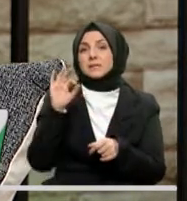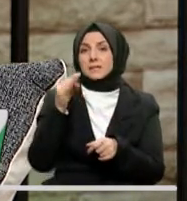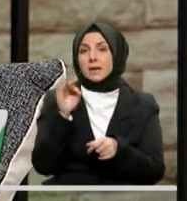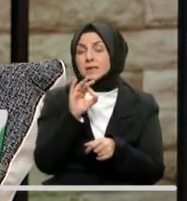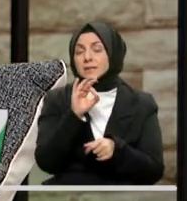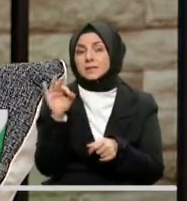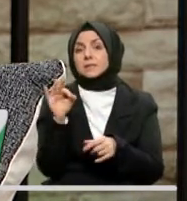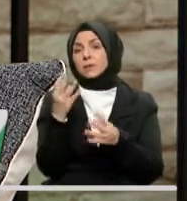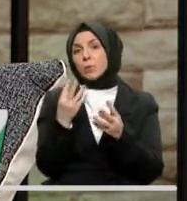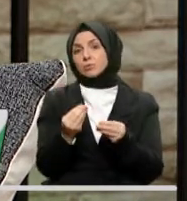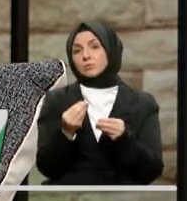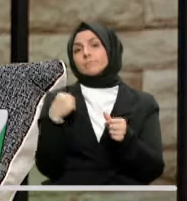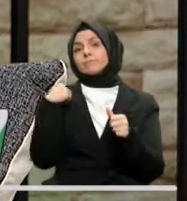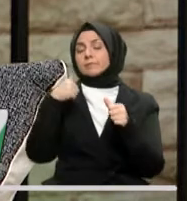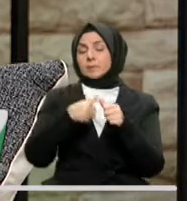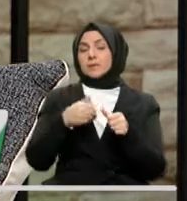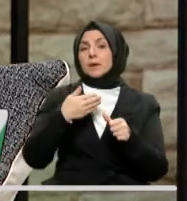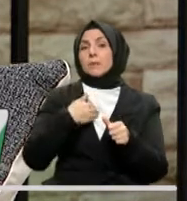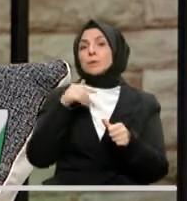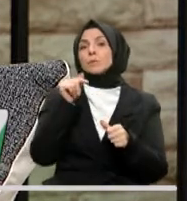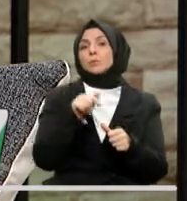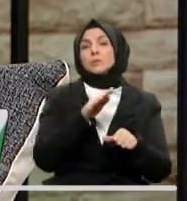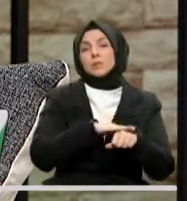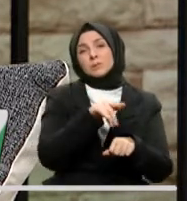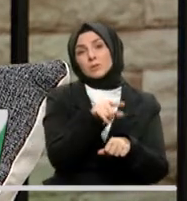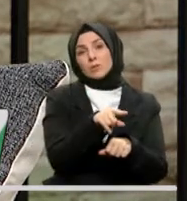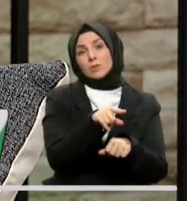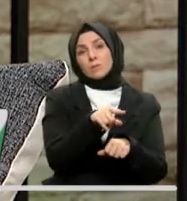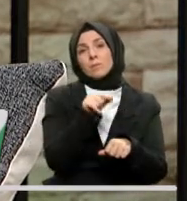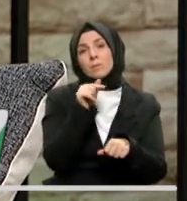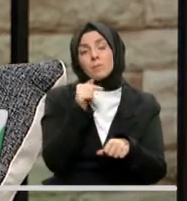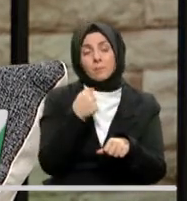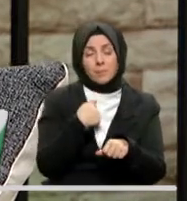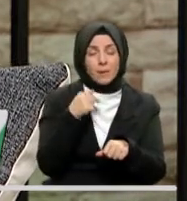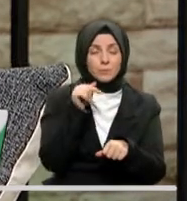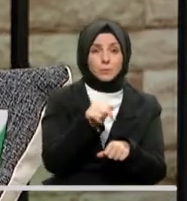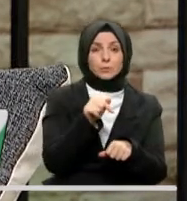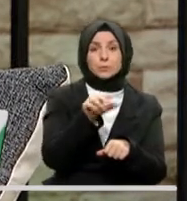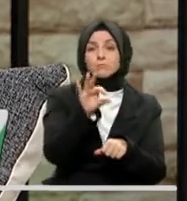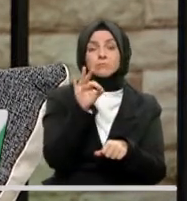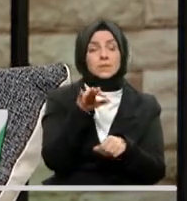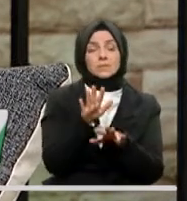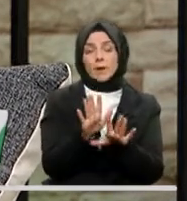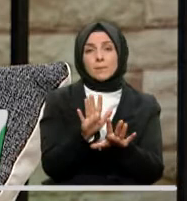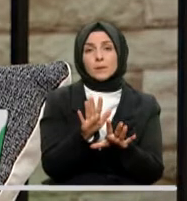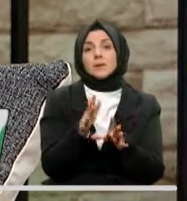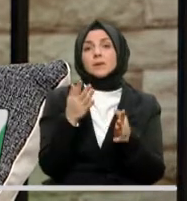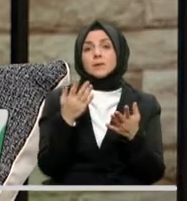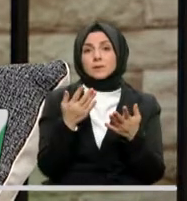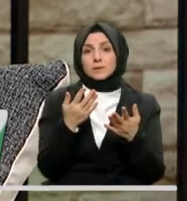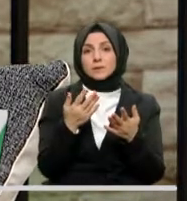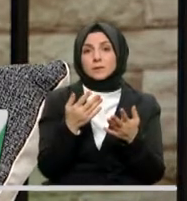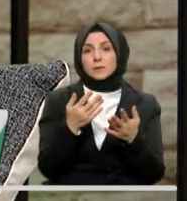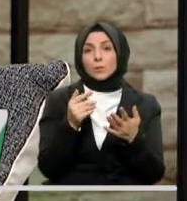Maruz kaldım yine bana bunu yapacak bir insan Ben neden Bunu tercih edeyim ki demez bilinçaltı Biraz önce de söylediğim gibi hep Aşina